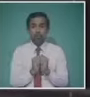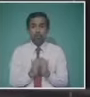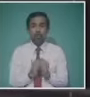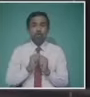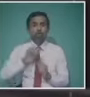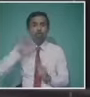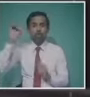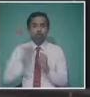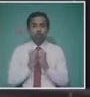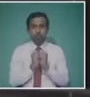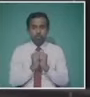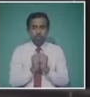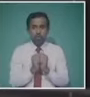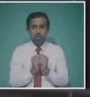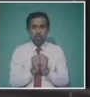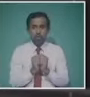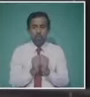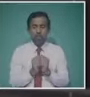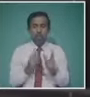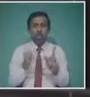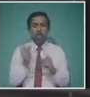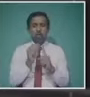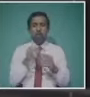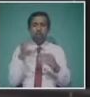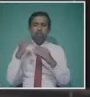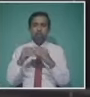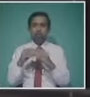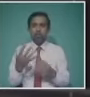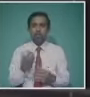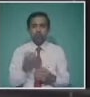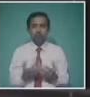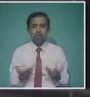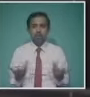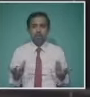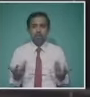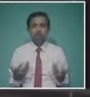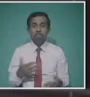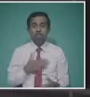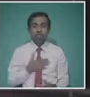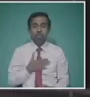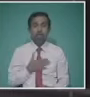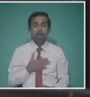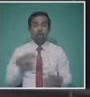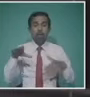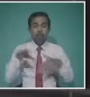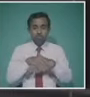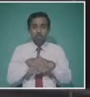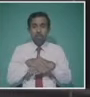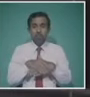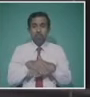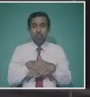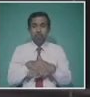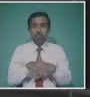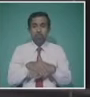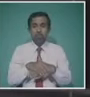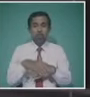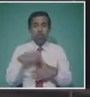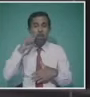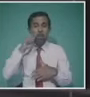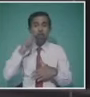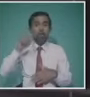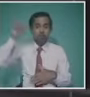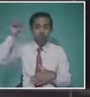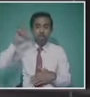ගිහිල්ලා මොකක් හරි ජොබ් එකක් කරන ගමන් ඇප්ලිකේෂන් දාලා ගත්ත එකක් නෙවෙයි මම කසාද බෙදලා මගේ මිනිහා